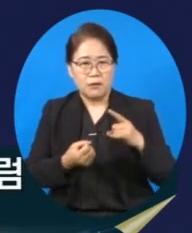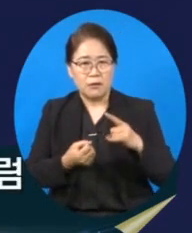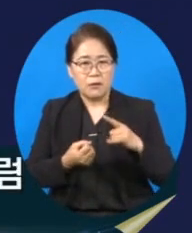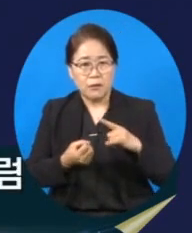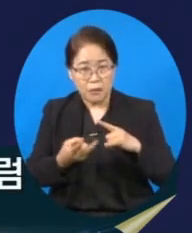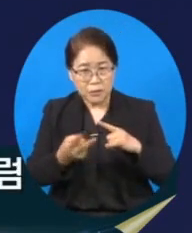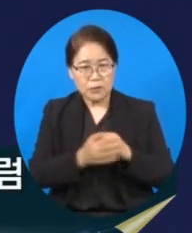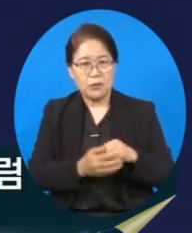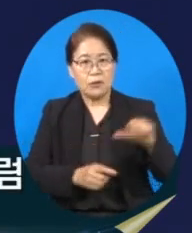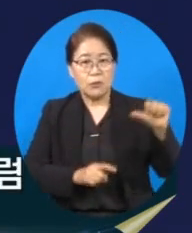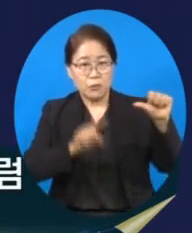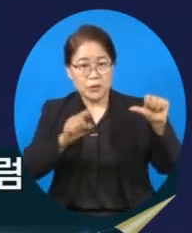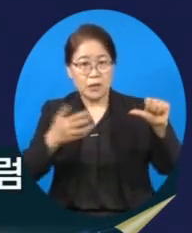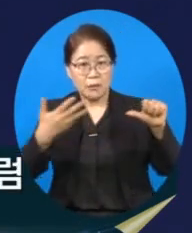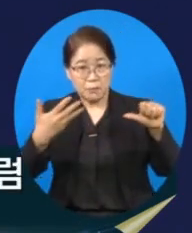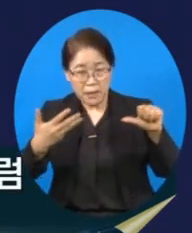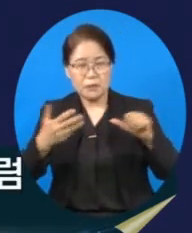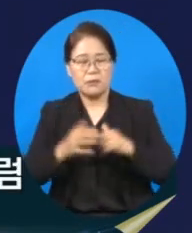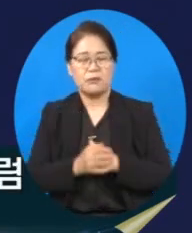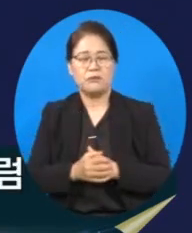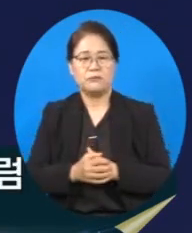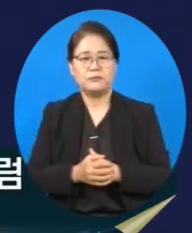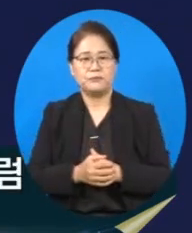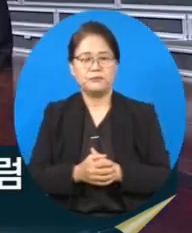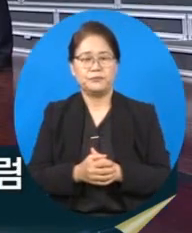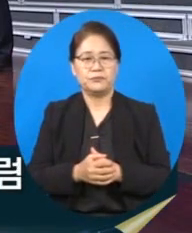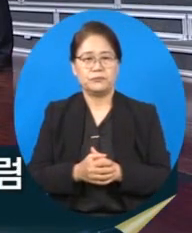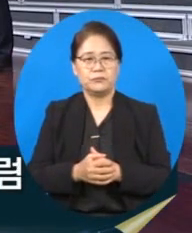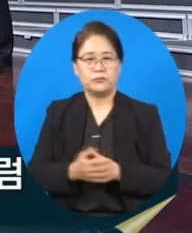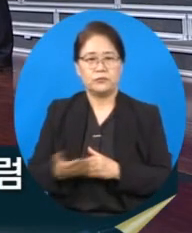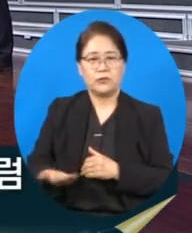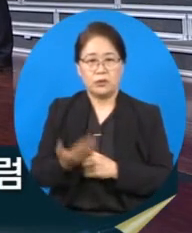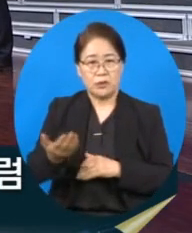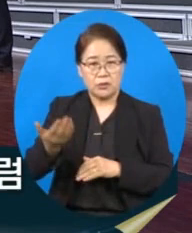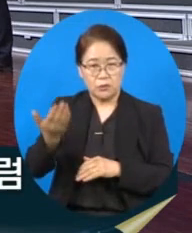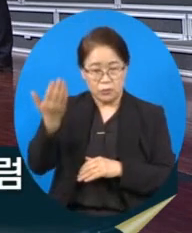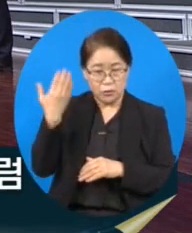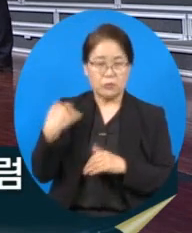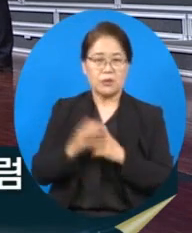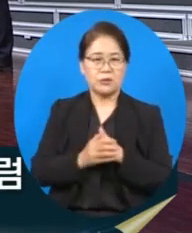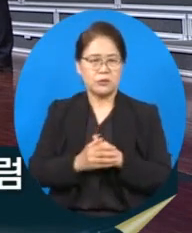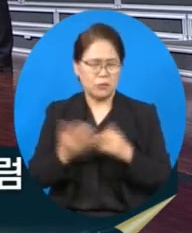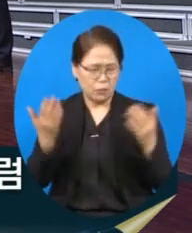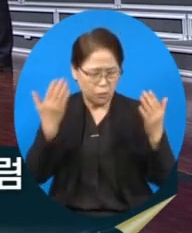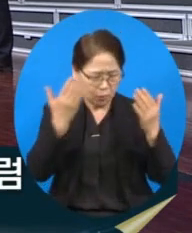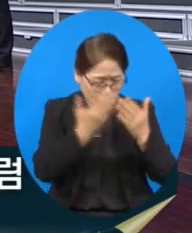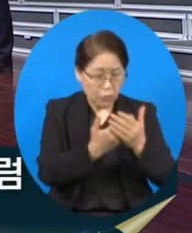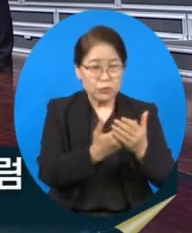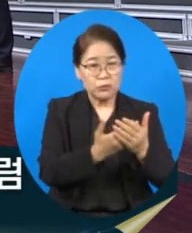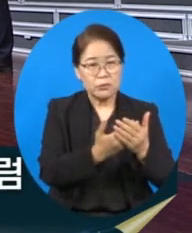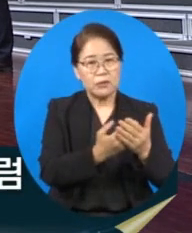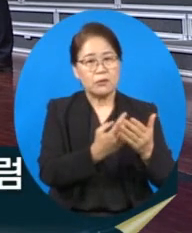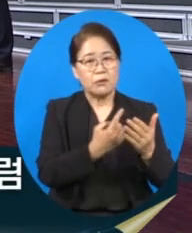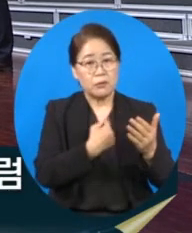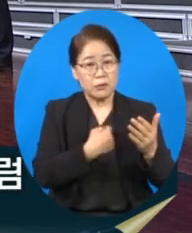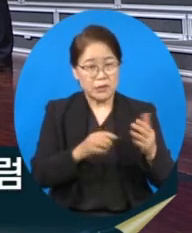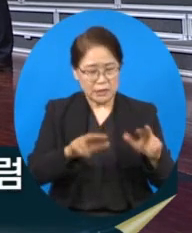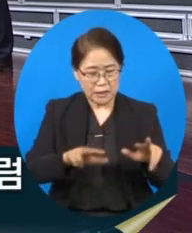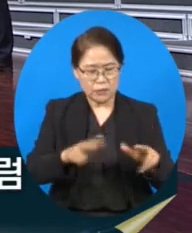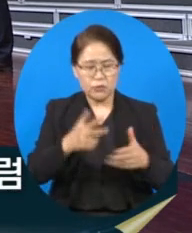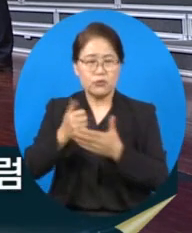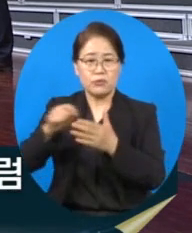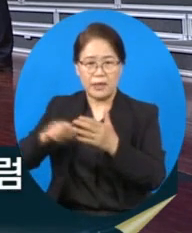보게 되면 이런 말씀이 있어요 다 같이요 너희가 전에는 어둠이더니 이제는 주 안에서